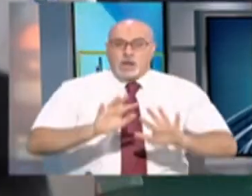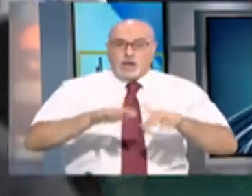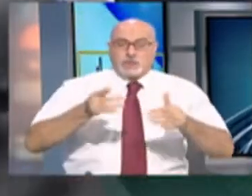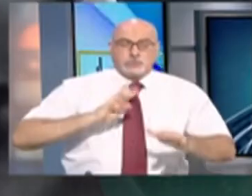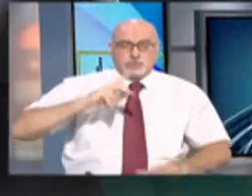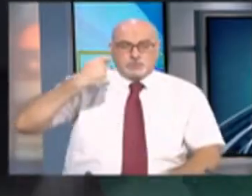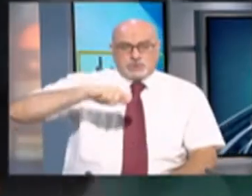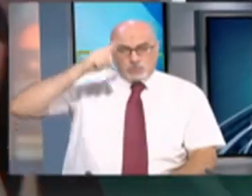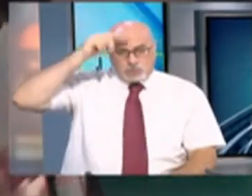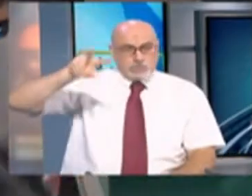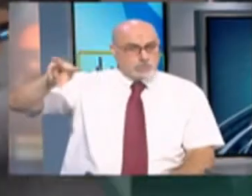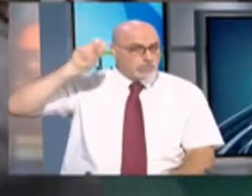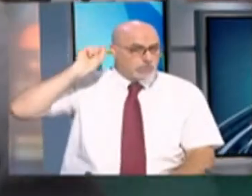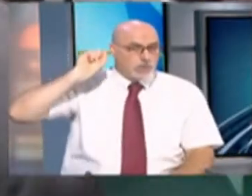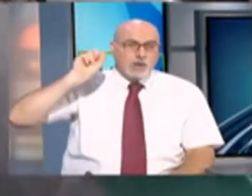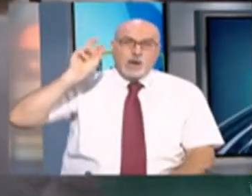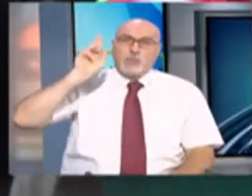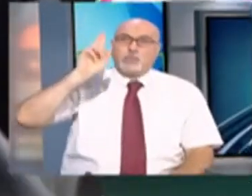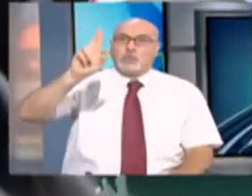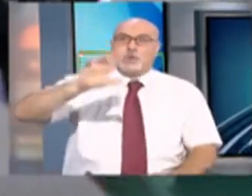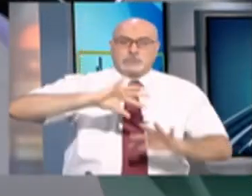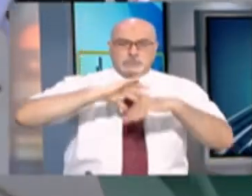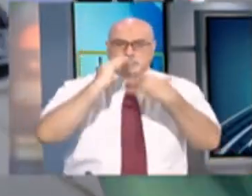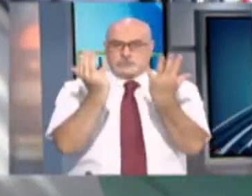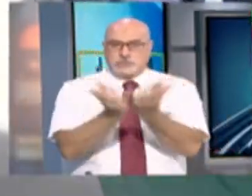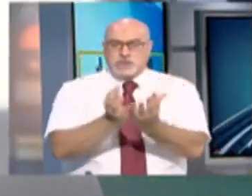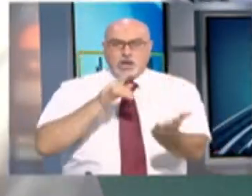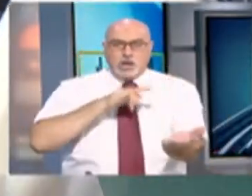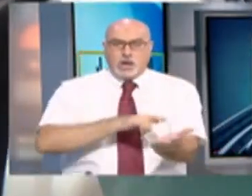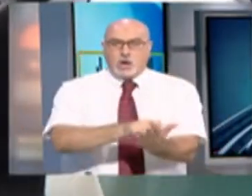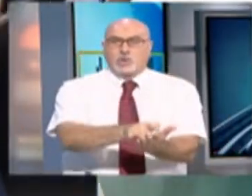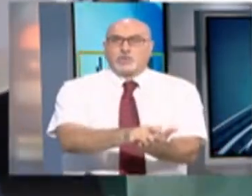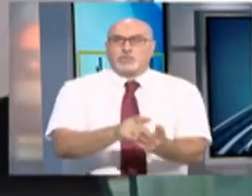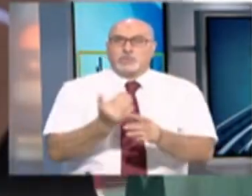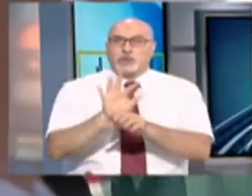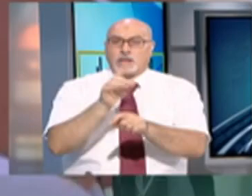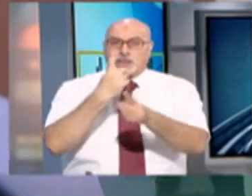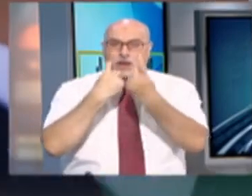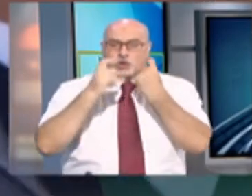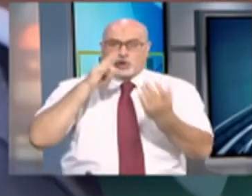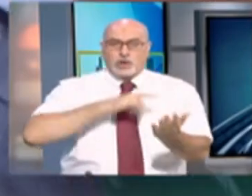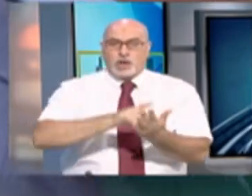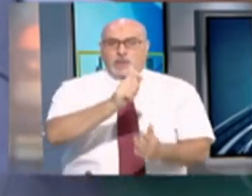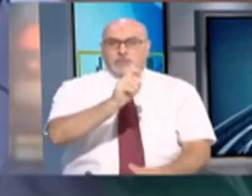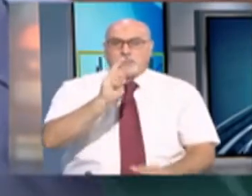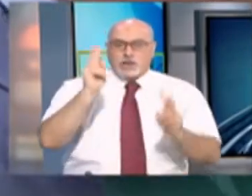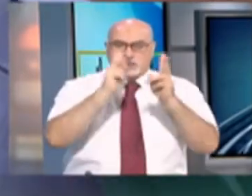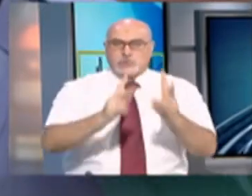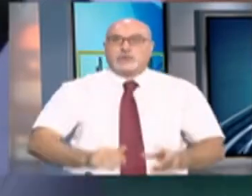الرئيس لعرض شامل حول المحطة الجوية الجديدة قدمه مدير مطار أحمد بن بلة